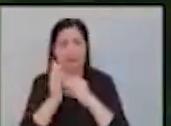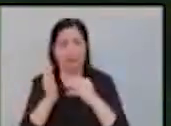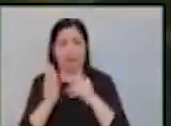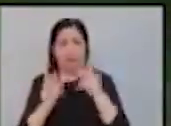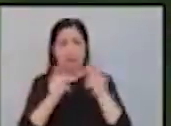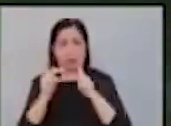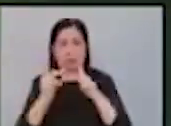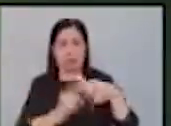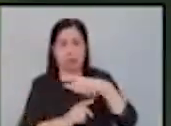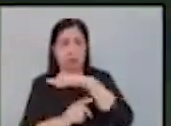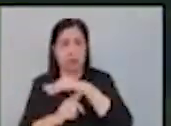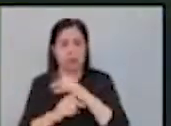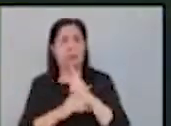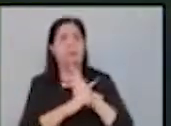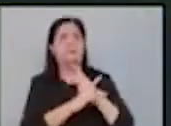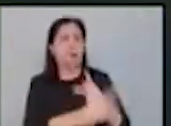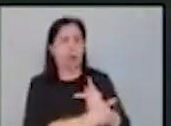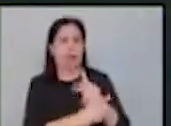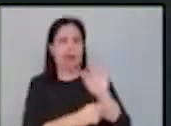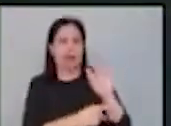na pinoprotektahan ito.